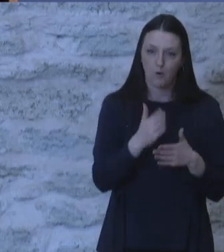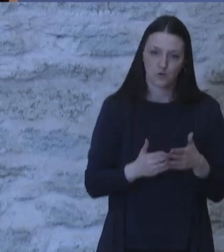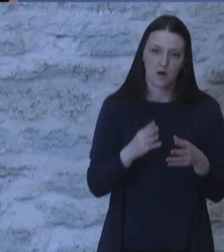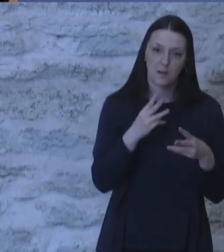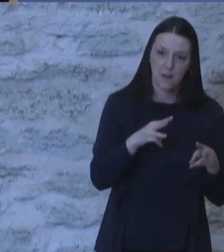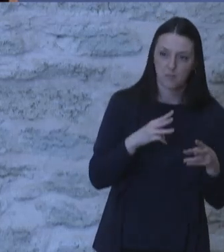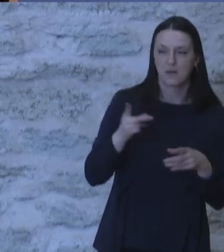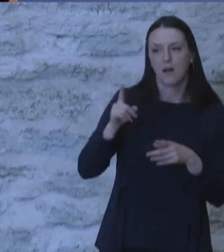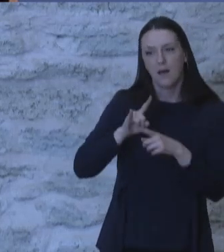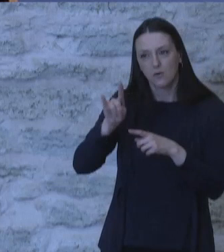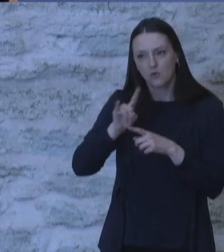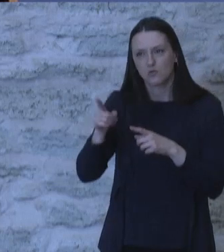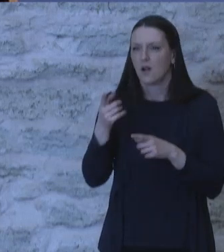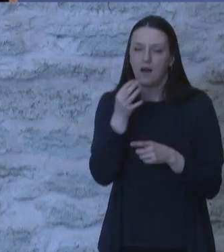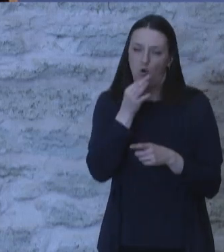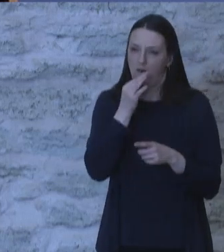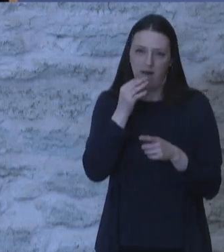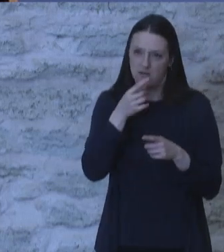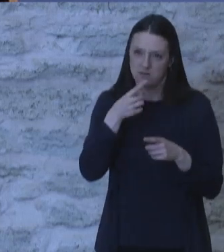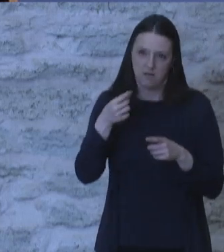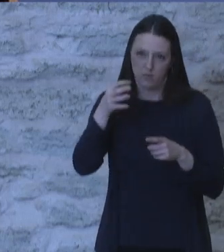lennunduse puhul tuleb veel teha lõplikud otsus. Aitäh!